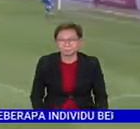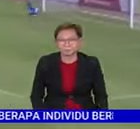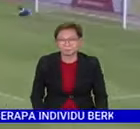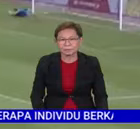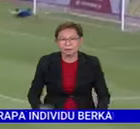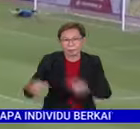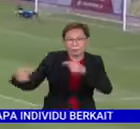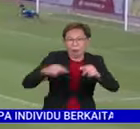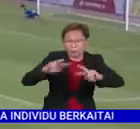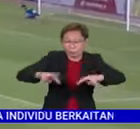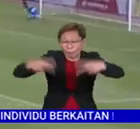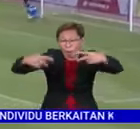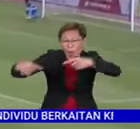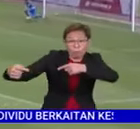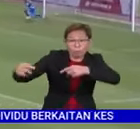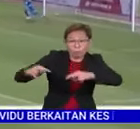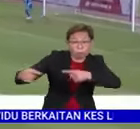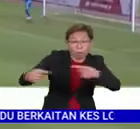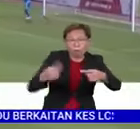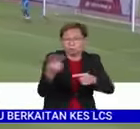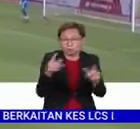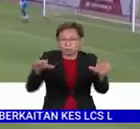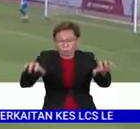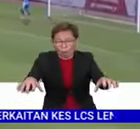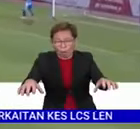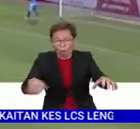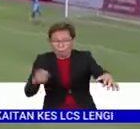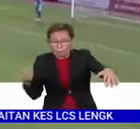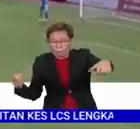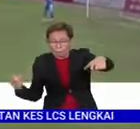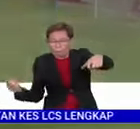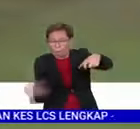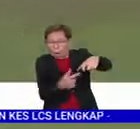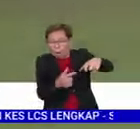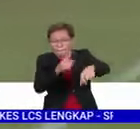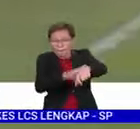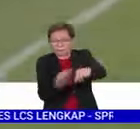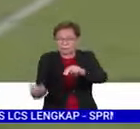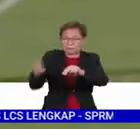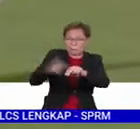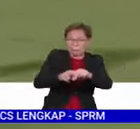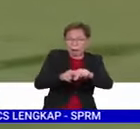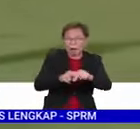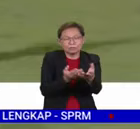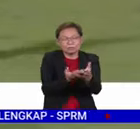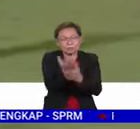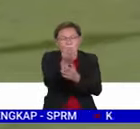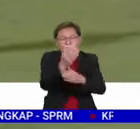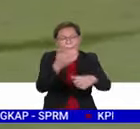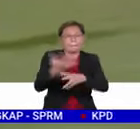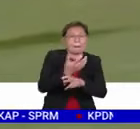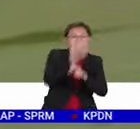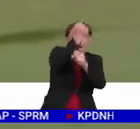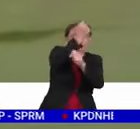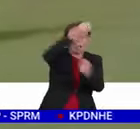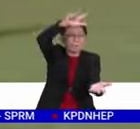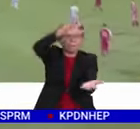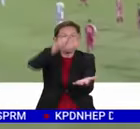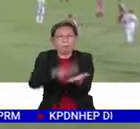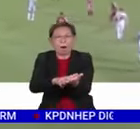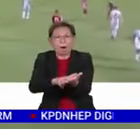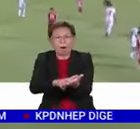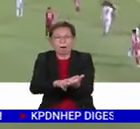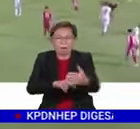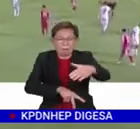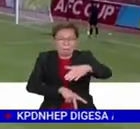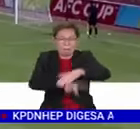Pada aksi separuh akhir itu, kedua-dua pasukan terikat tanpa jaringan selepas masa tambahan sekaligus memaksa pemenang ditentukan menerusi